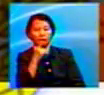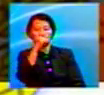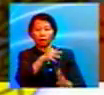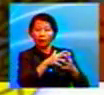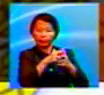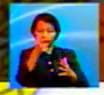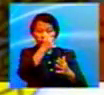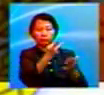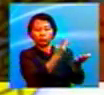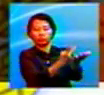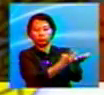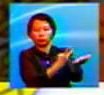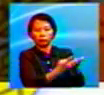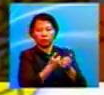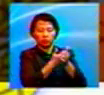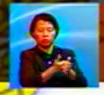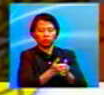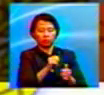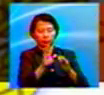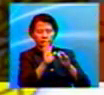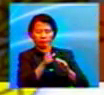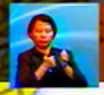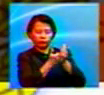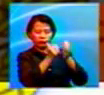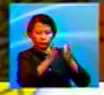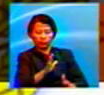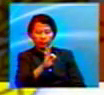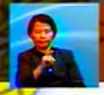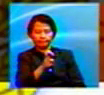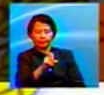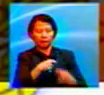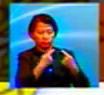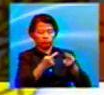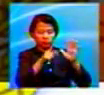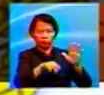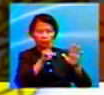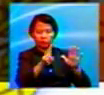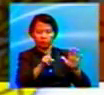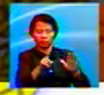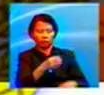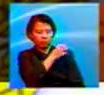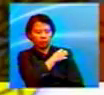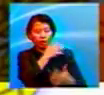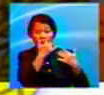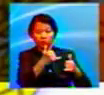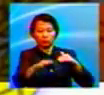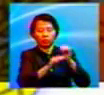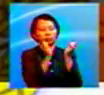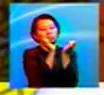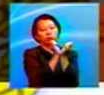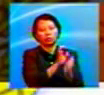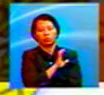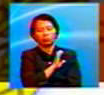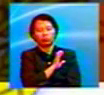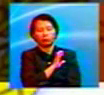bagi menghadiri kursus di Goodfellow Air Force Base sejak 5 Januari lalu. Pegawai tersebut kini di bawah tahanan pihak